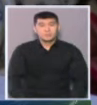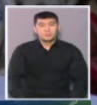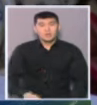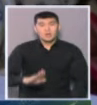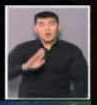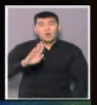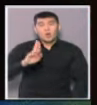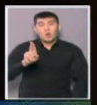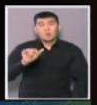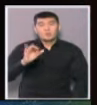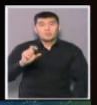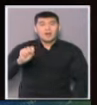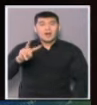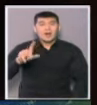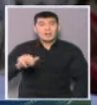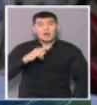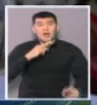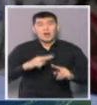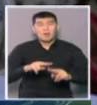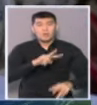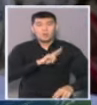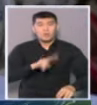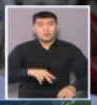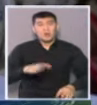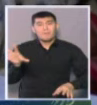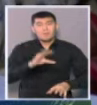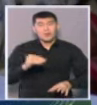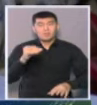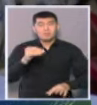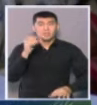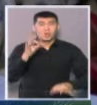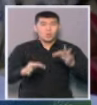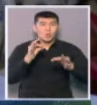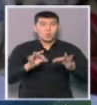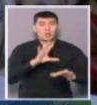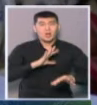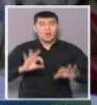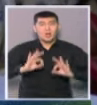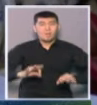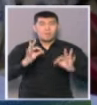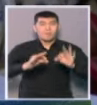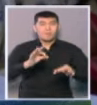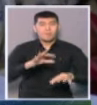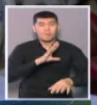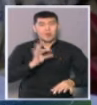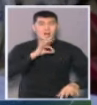Көшербаев Алия деген. Содан кейін нотариске бардық бәріміз сол. Нотариске дейін.